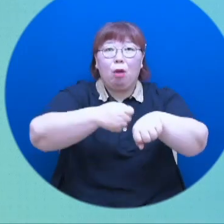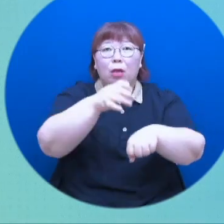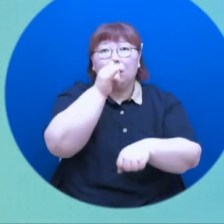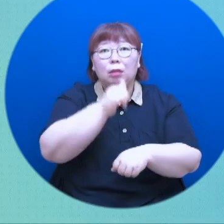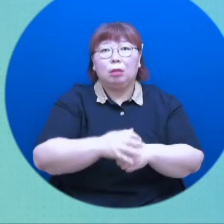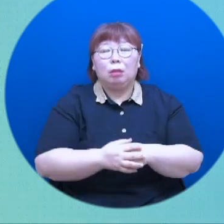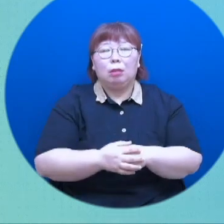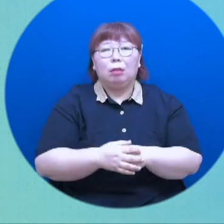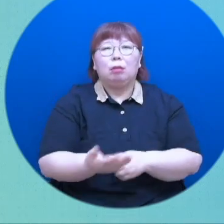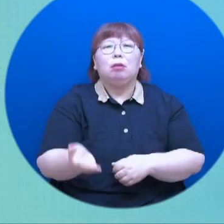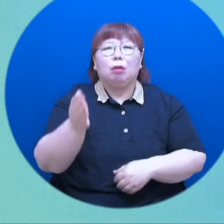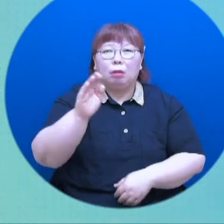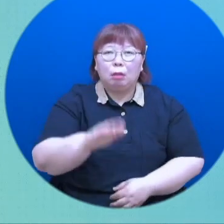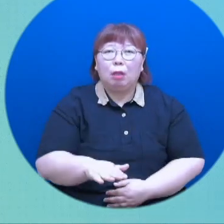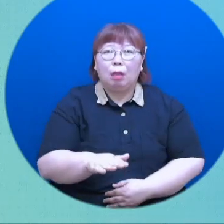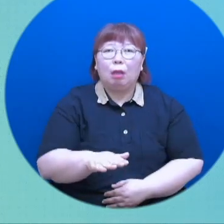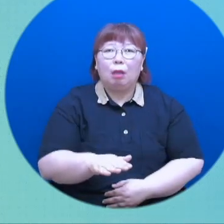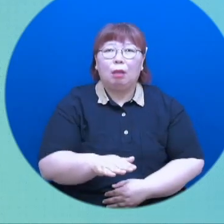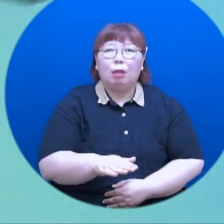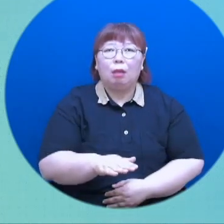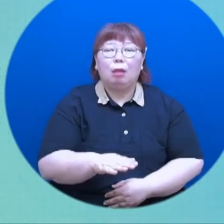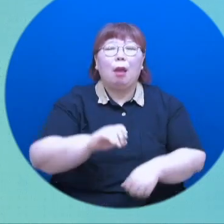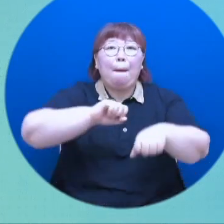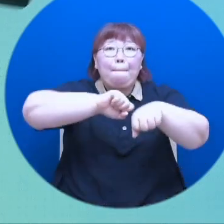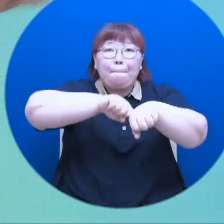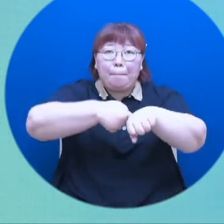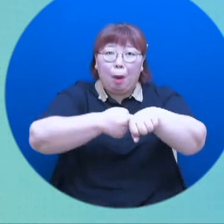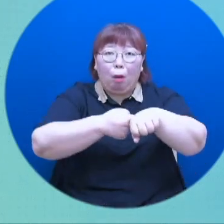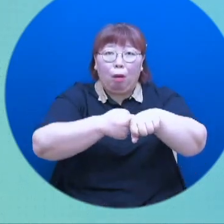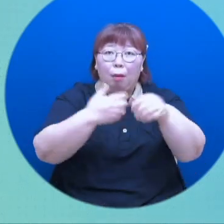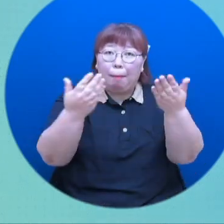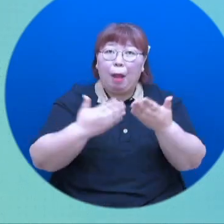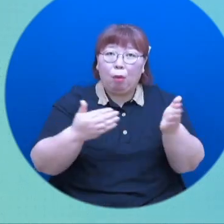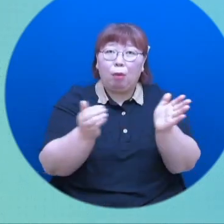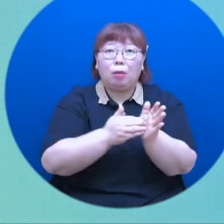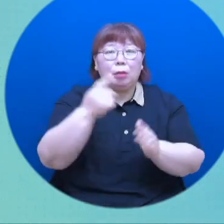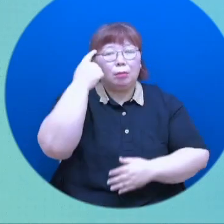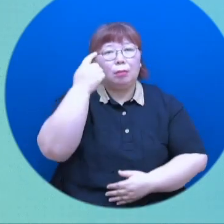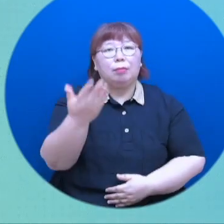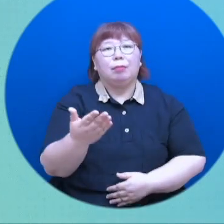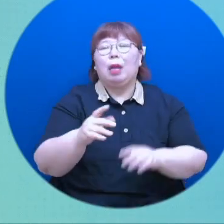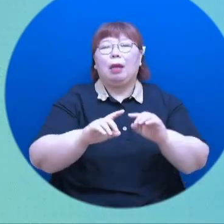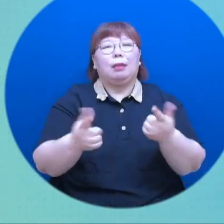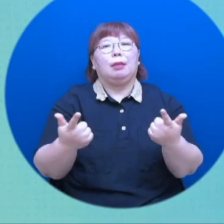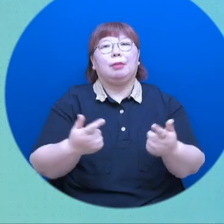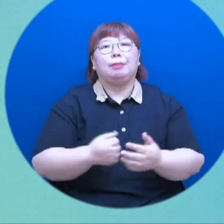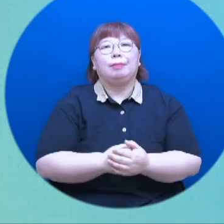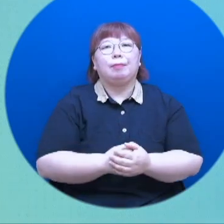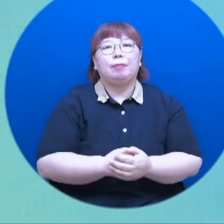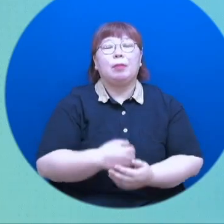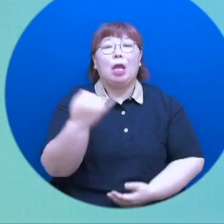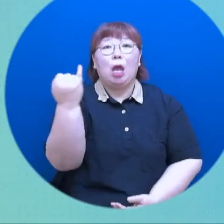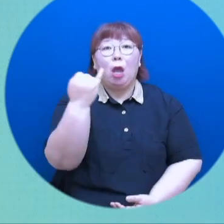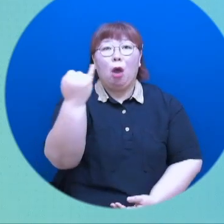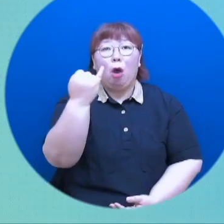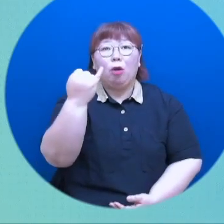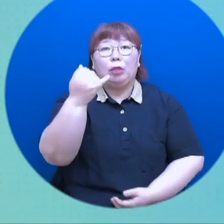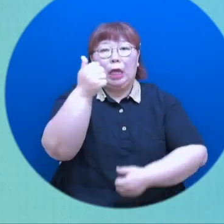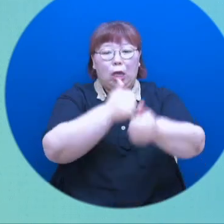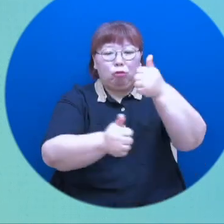그런데 그 형벌이 임하는 걸로 끝인가요? 아니에요. 여자의 후손을